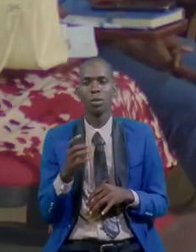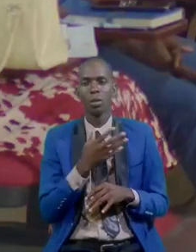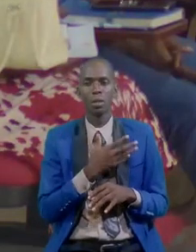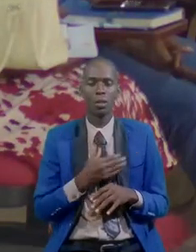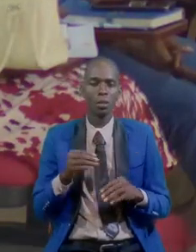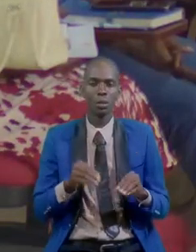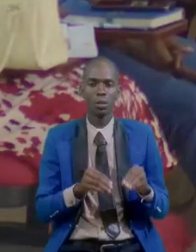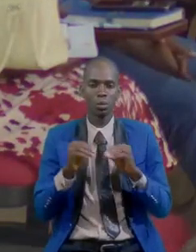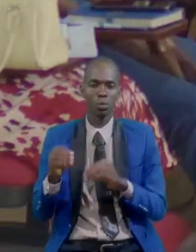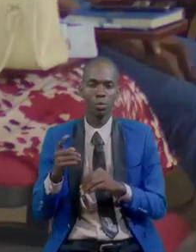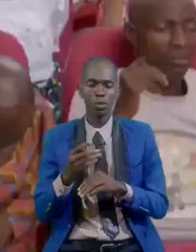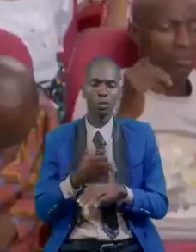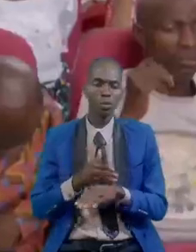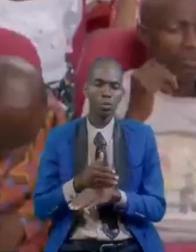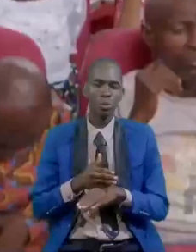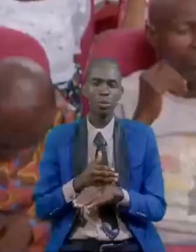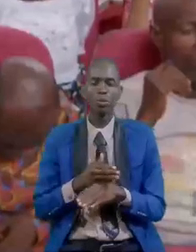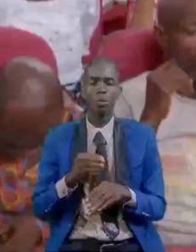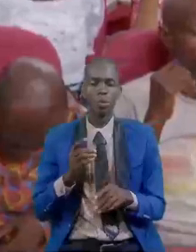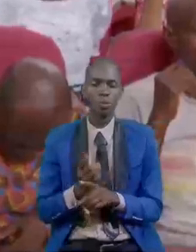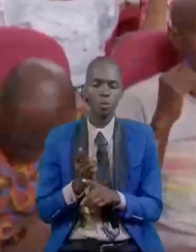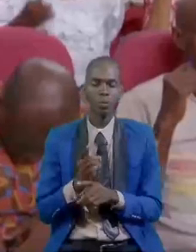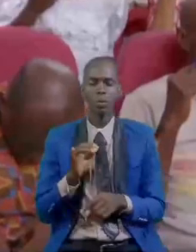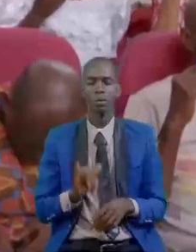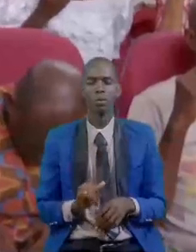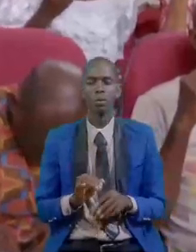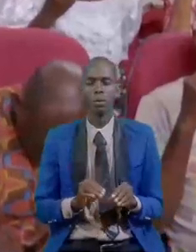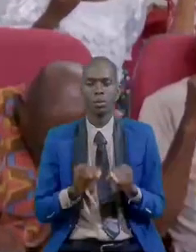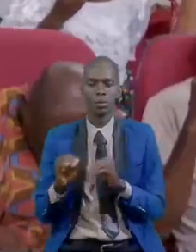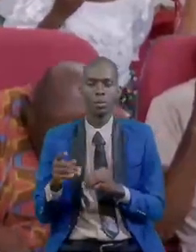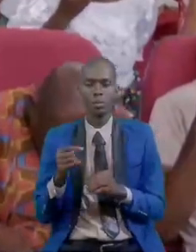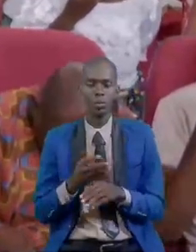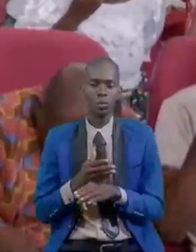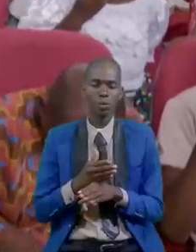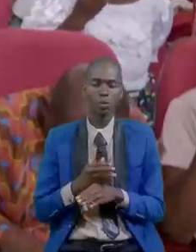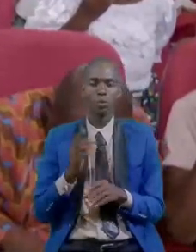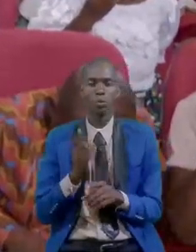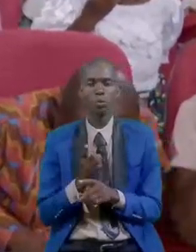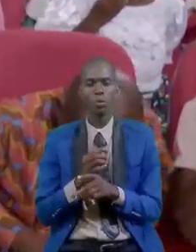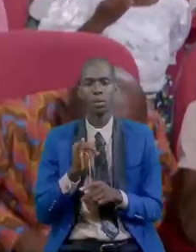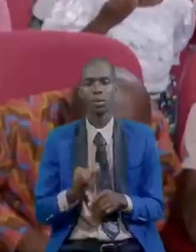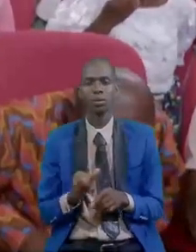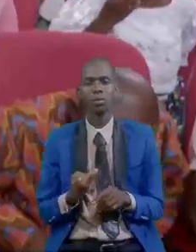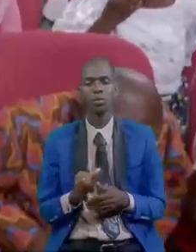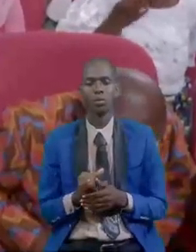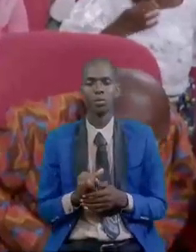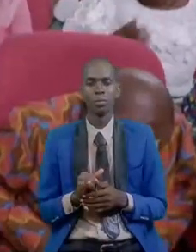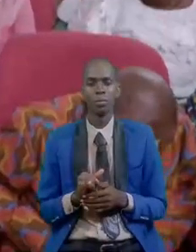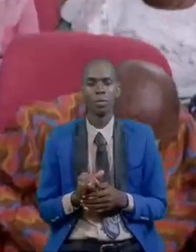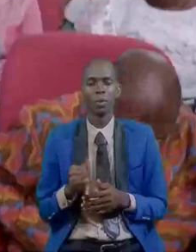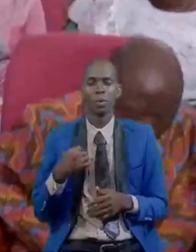33. Il arrangea le bois. Il arrangea le bois et mit le culte en